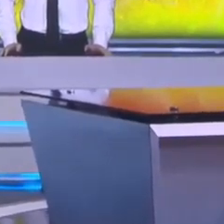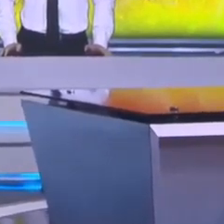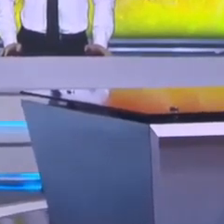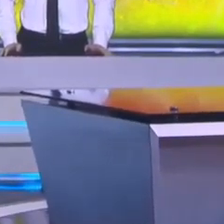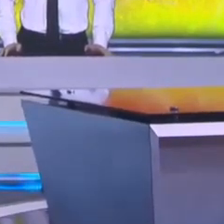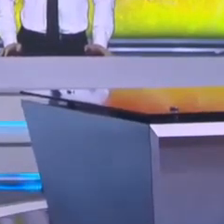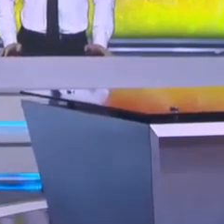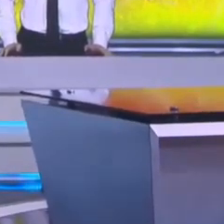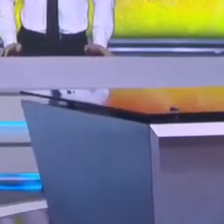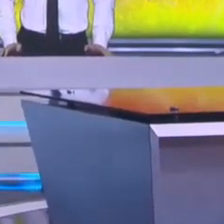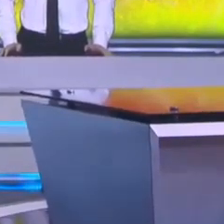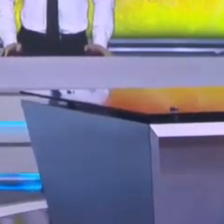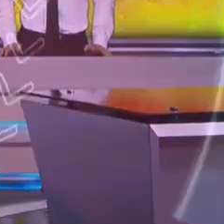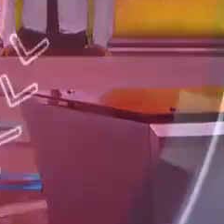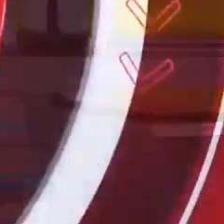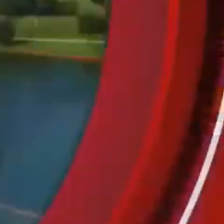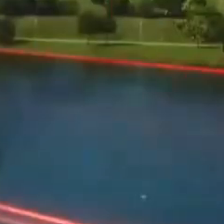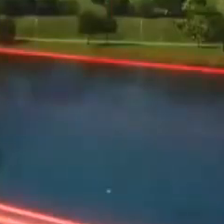Wilayah.